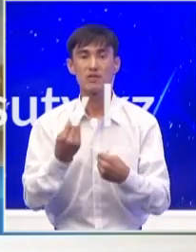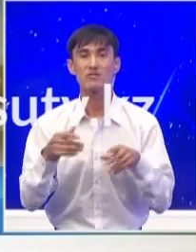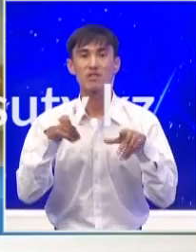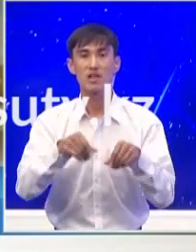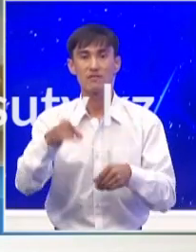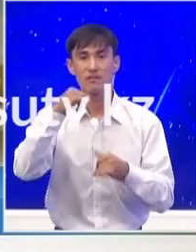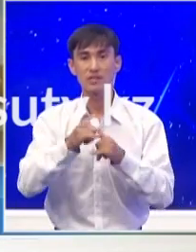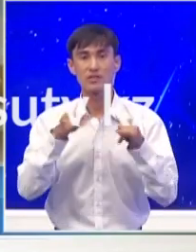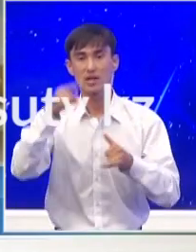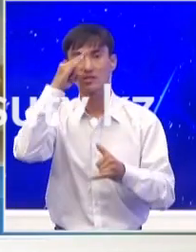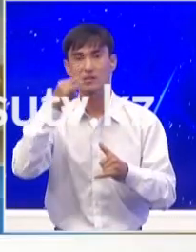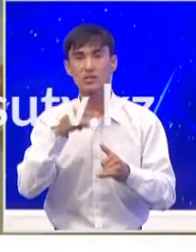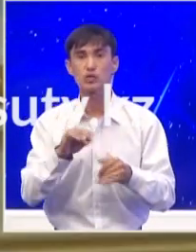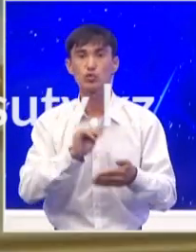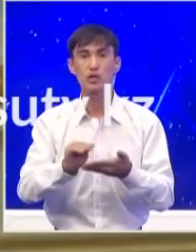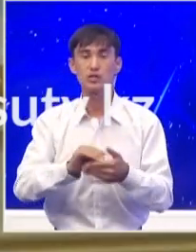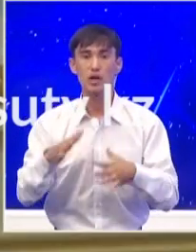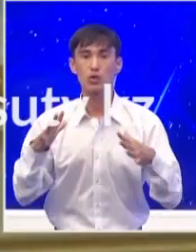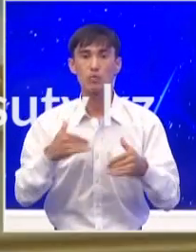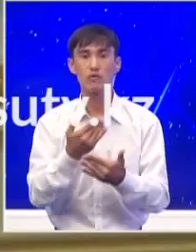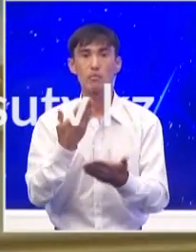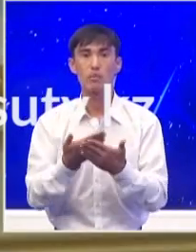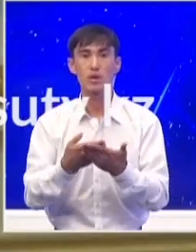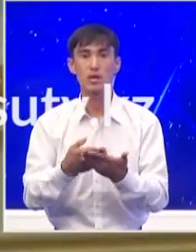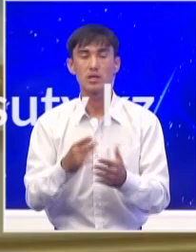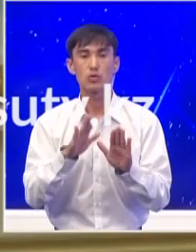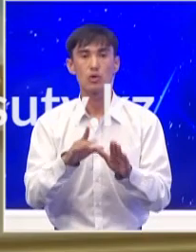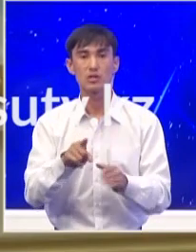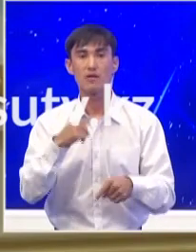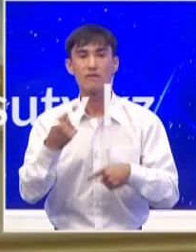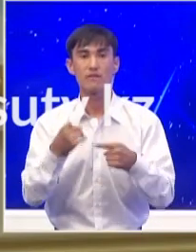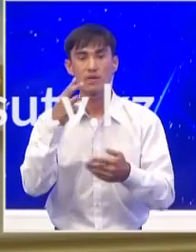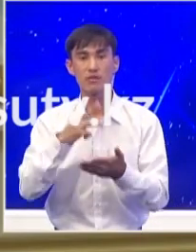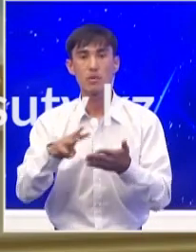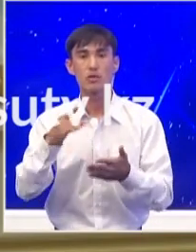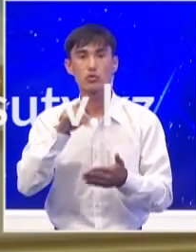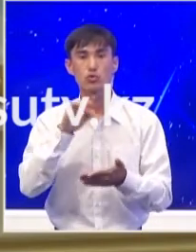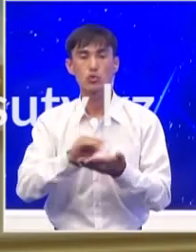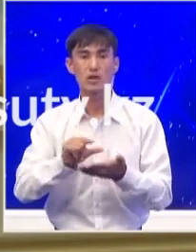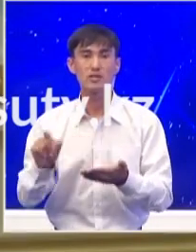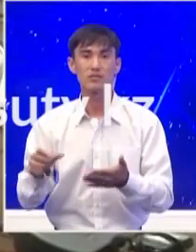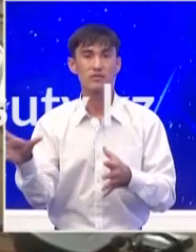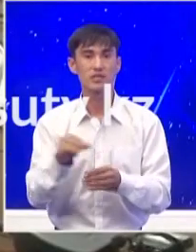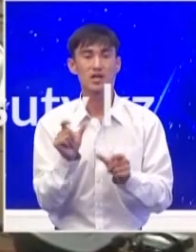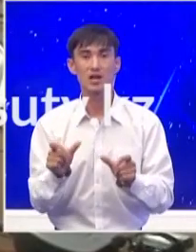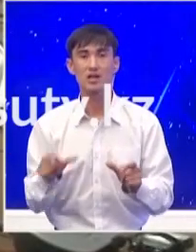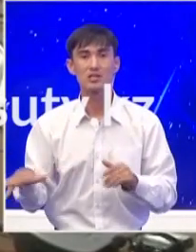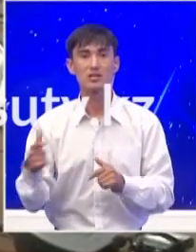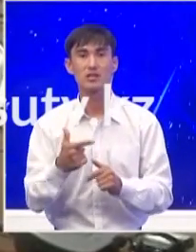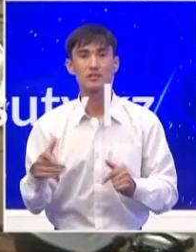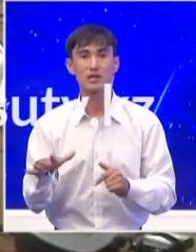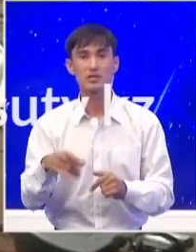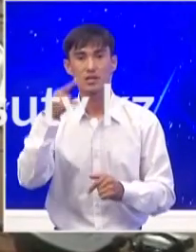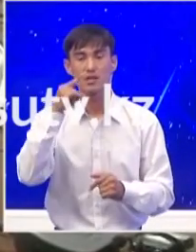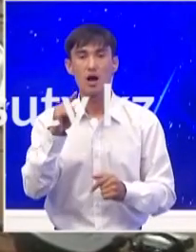казахстанской журналистики огромен вы пример для подражания не только для современных журналистов но и всех граждан ханым буби акжол его